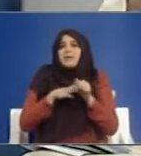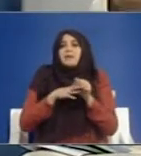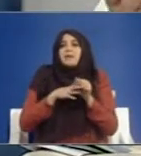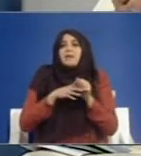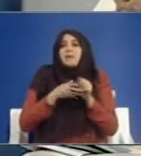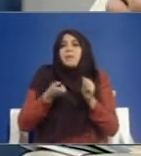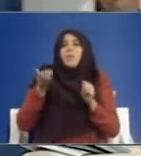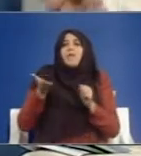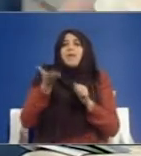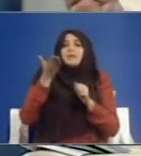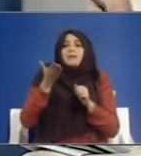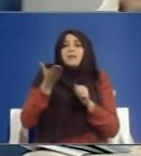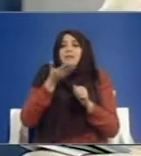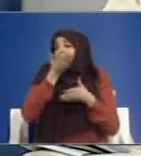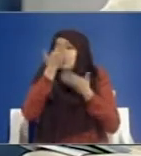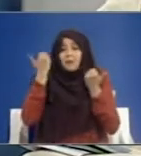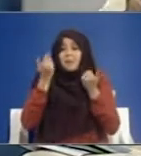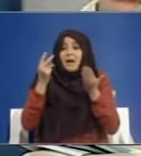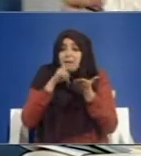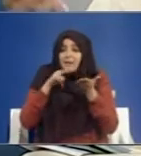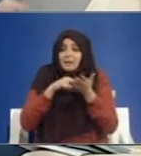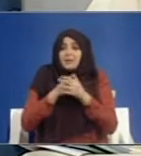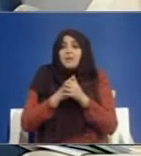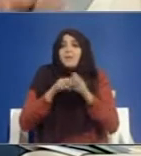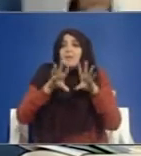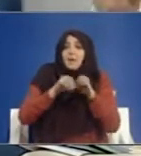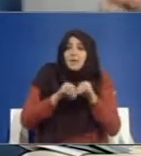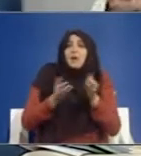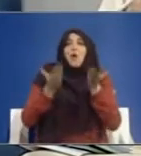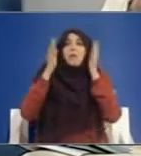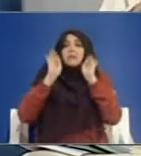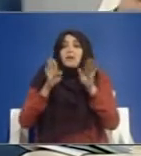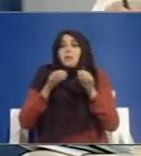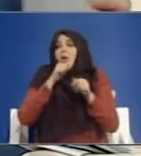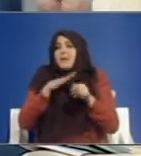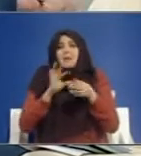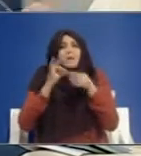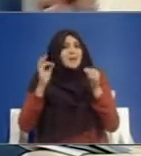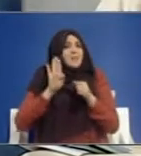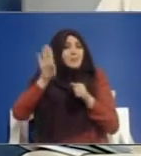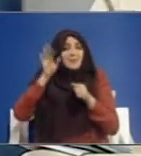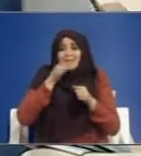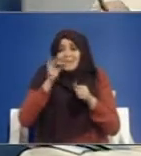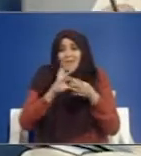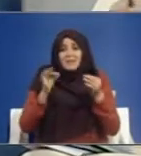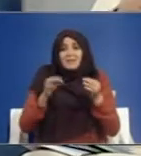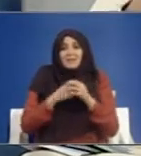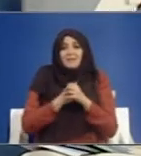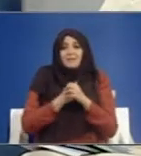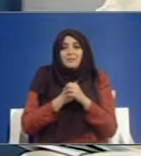وآله وصحبه، اللهم صل على سيدنا محمد النبي الأمي وآله، اللهم صل على سيدنا محمد النبي الأمي وآله،